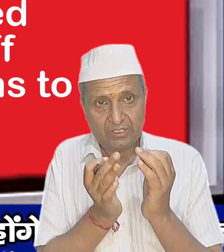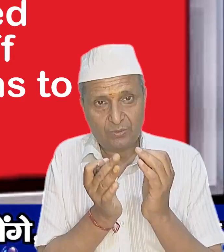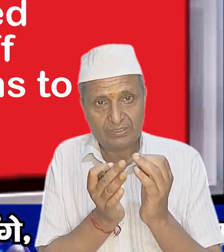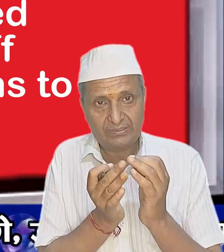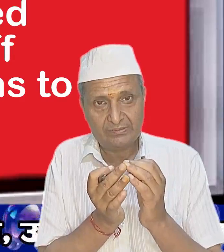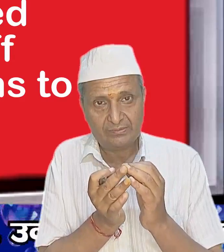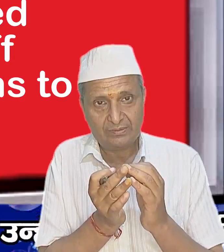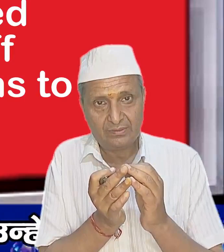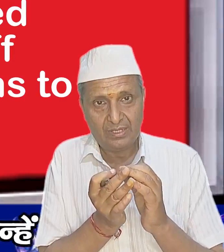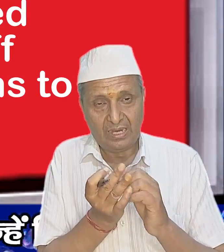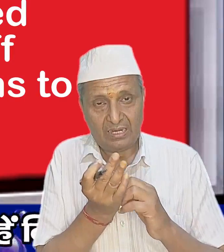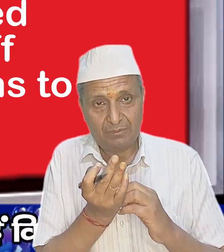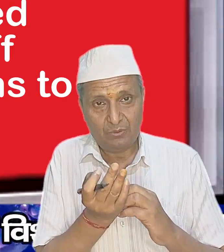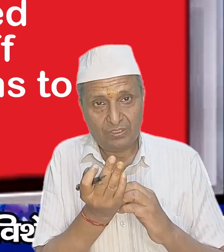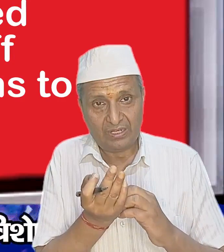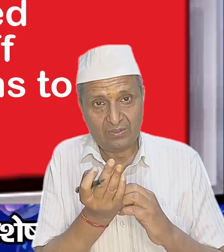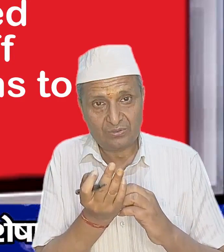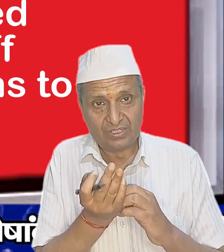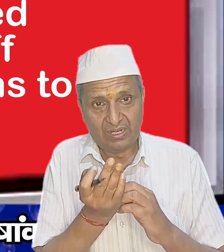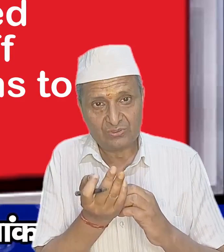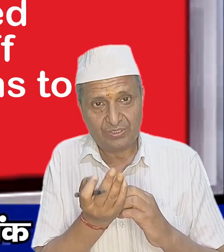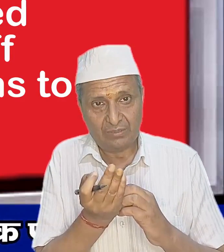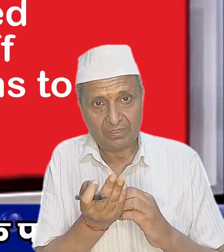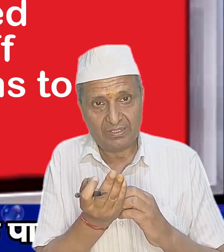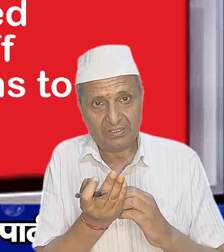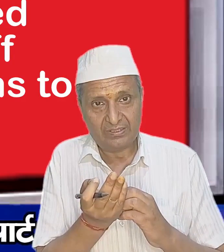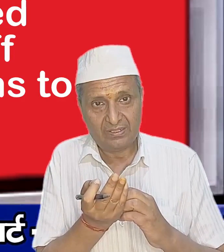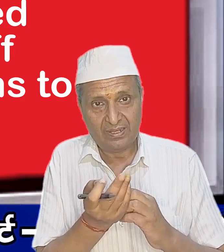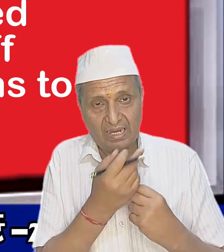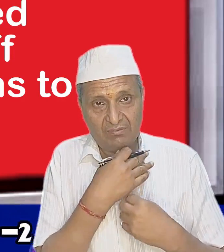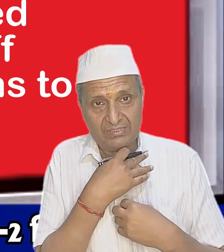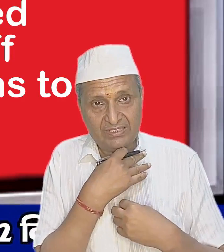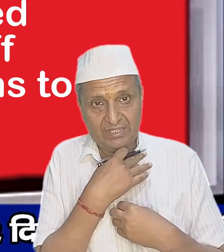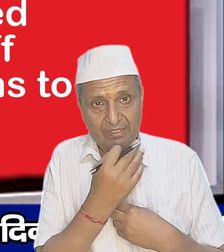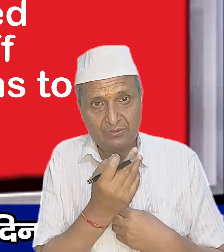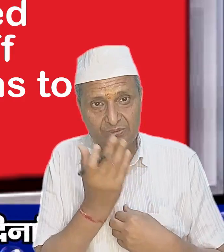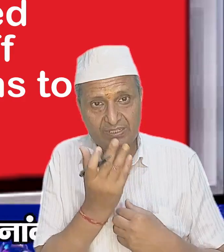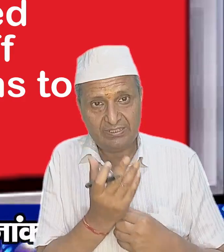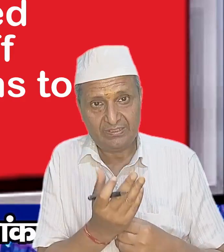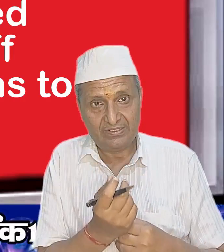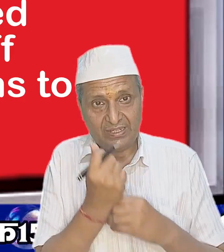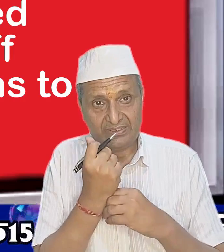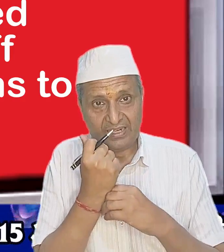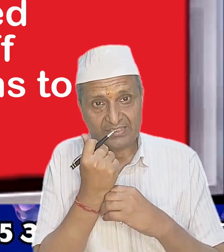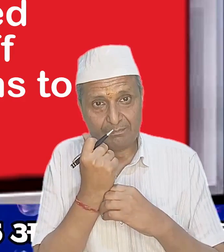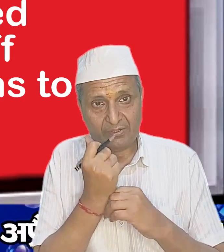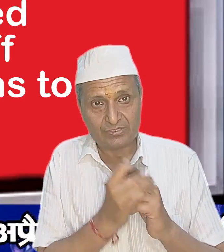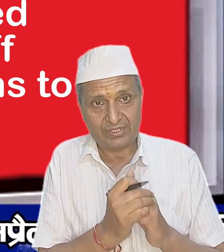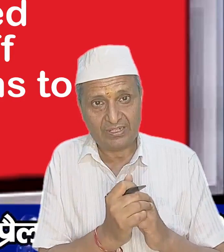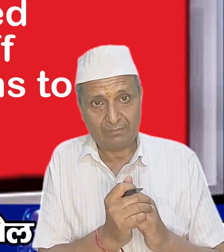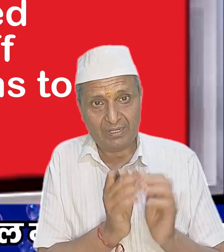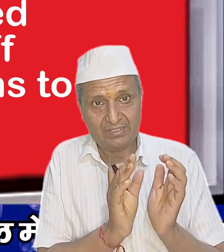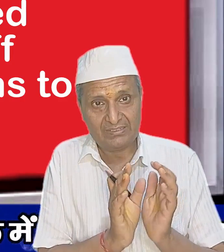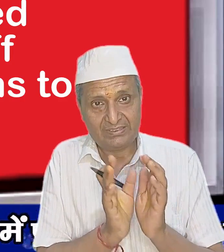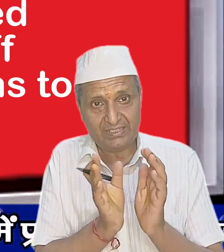जैन साधुओं को और 5,00,000 शावकों को इन्हीं सूलियों से गुदा से लेकर सर से लेकर फाड़ के अलग कर दिया था। उनका क्या